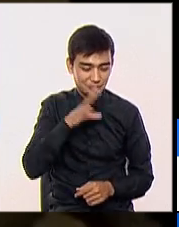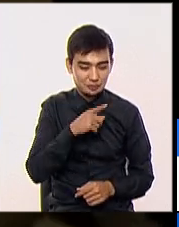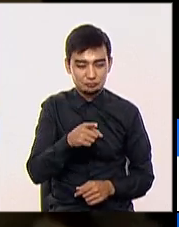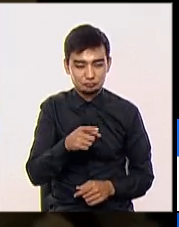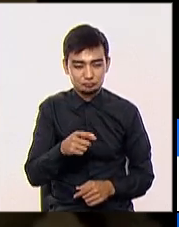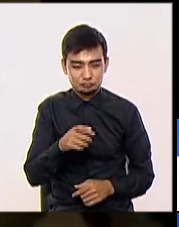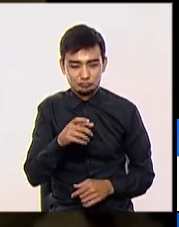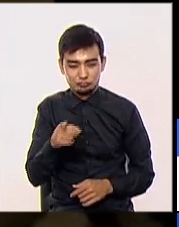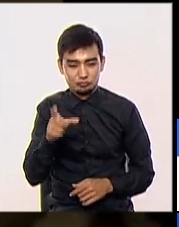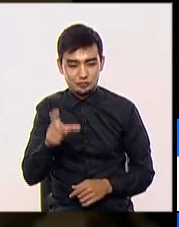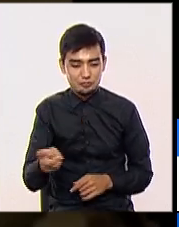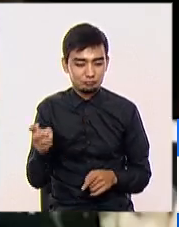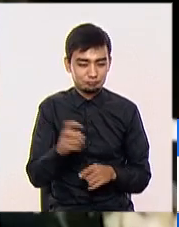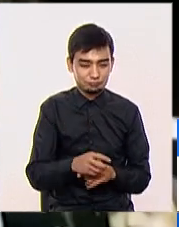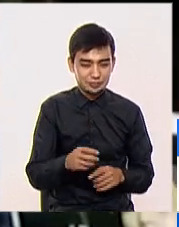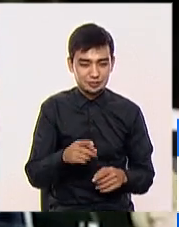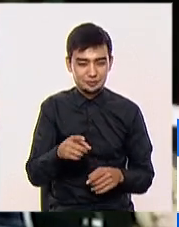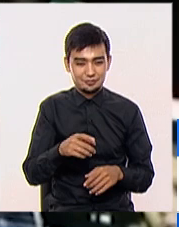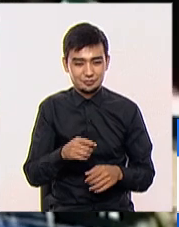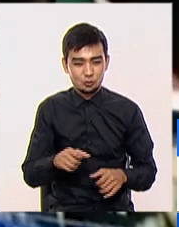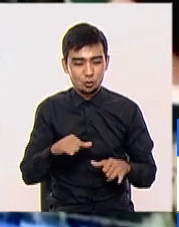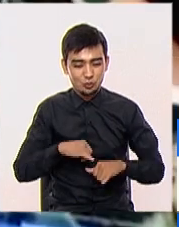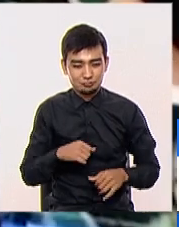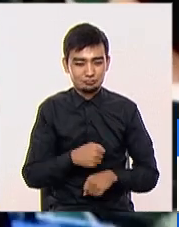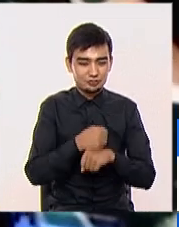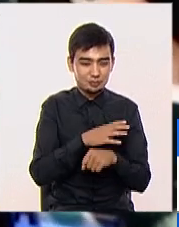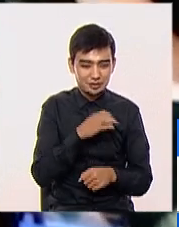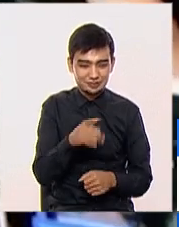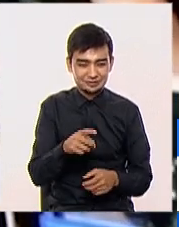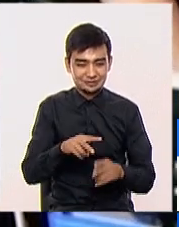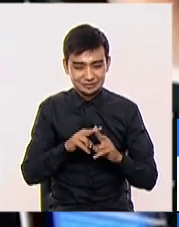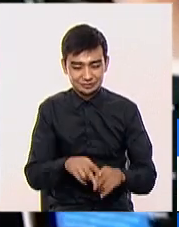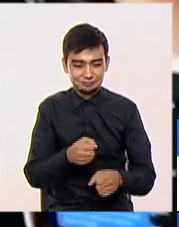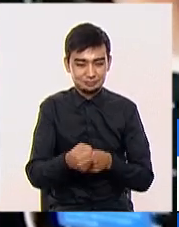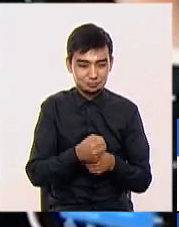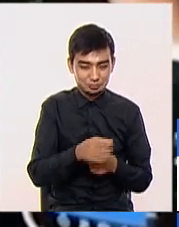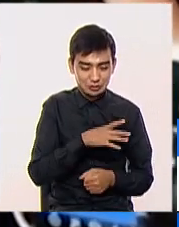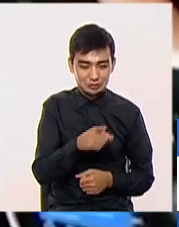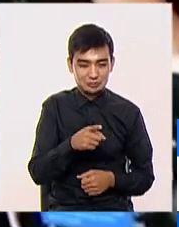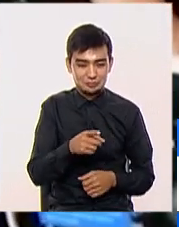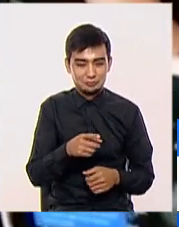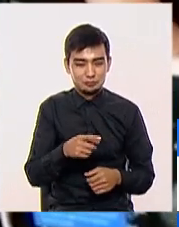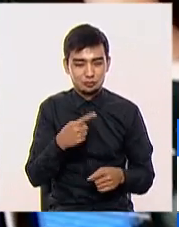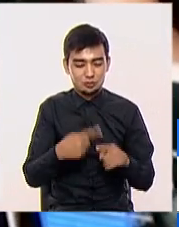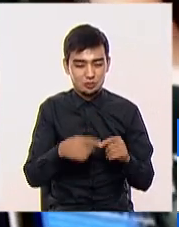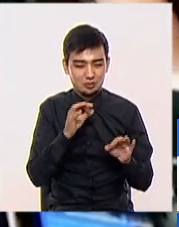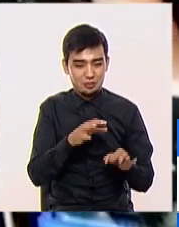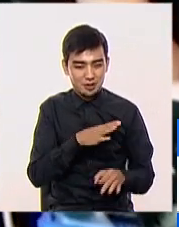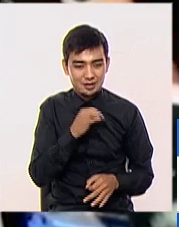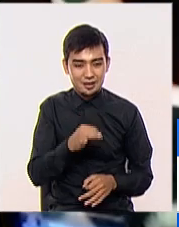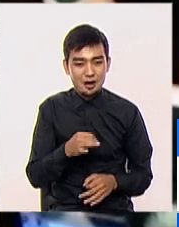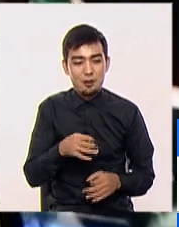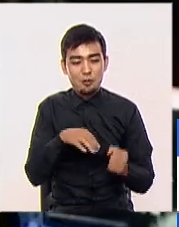мародера, правоохранительные органы якобы путем пыток и давления выбили признательные показания. После освобождения гражданин Кыргызстана заявил,